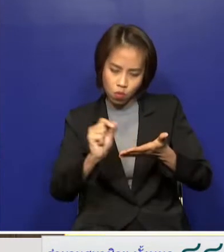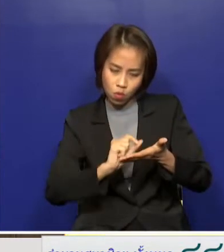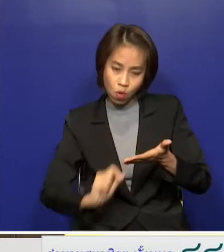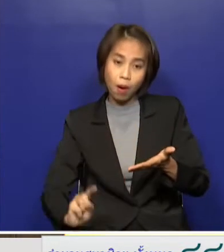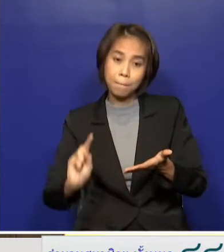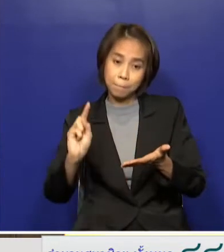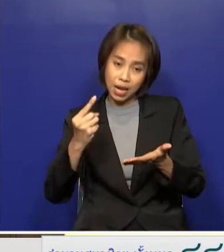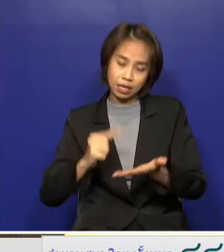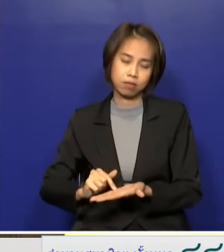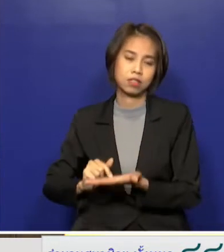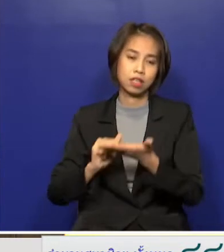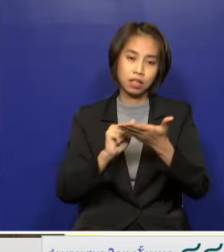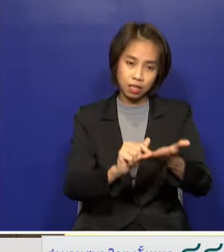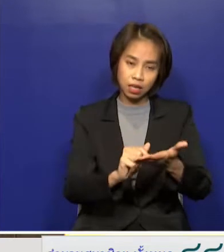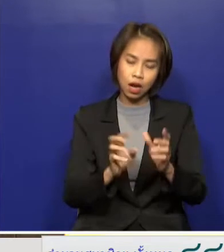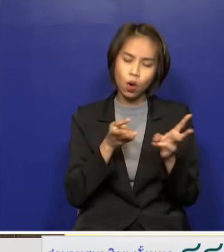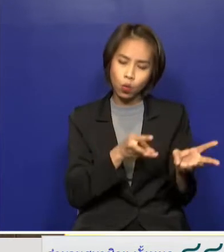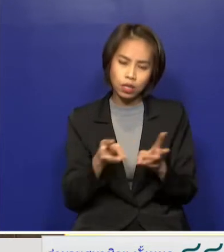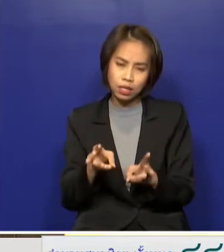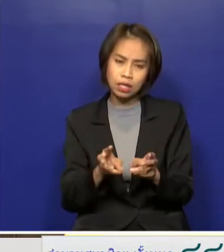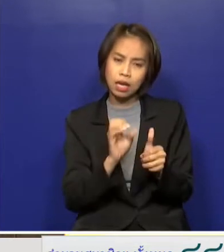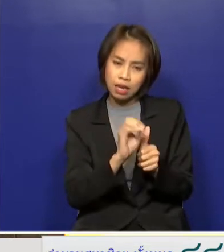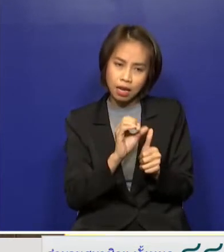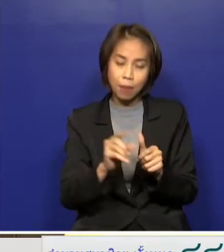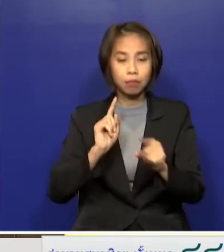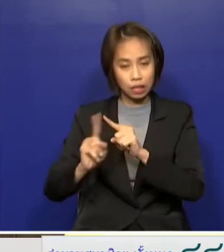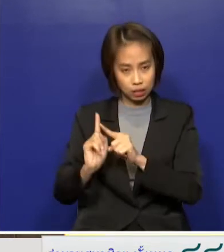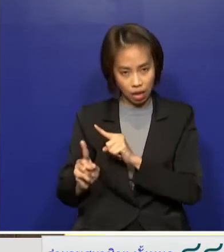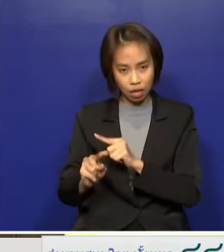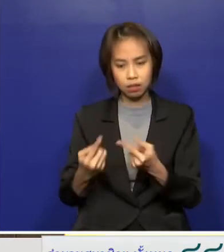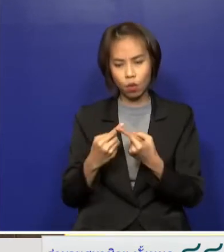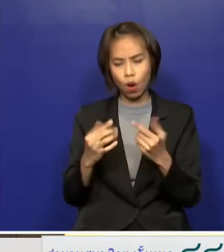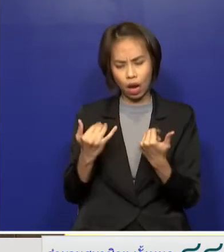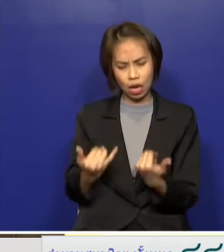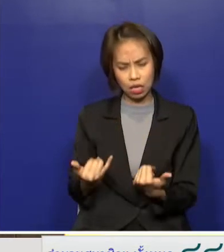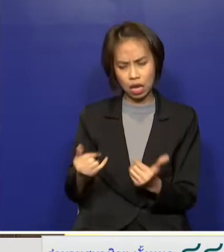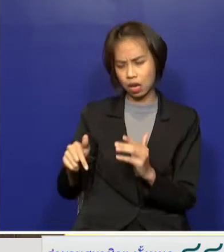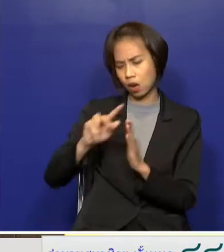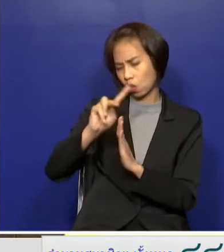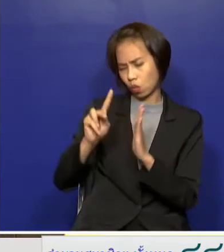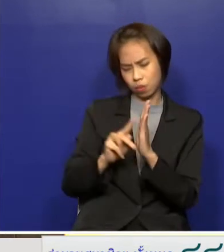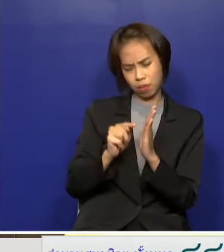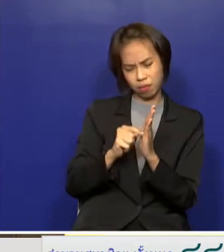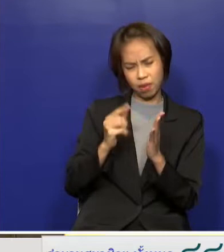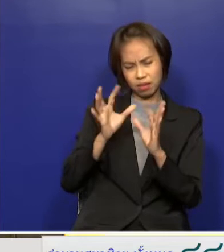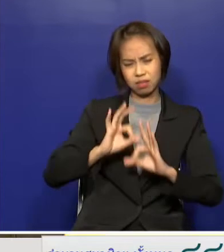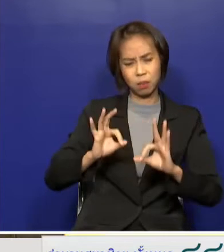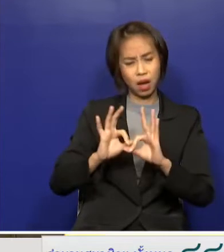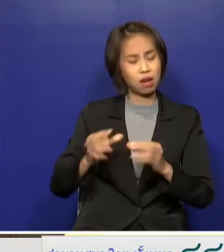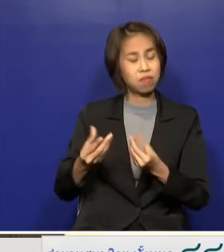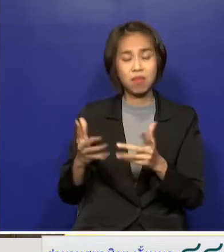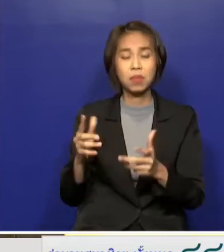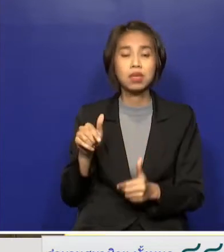แนวทางในการปฏิรูปท่านไม่ได้ให้ความสำคัญกับกฎหมายเลยดังเอกสารนี้หน้า